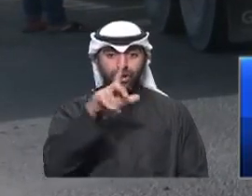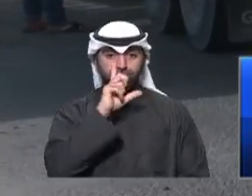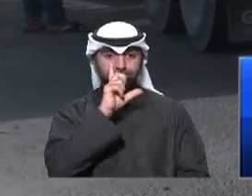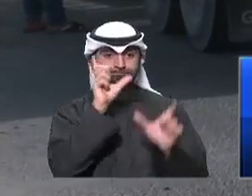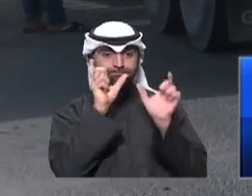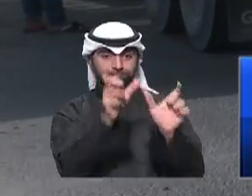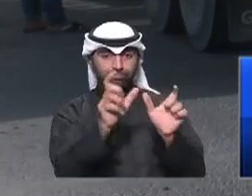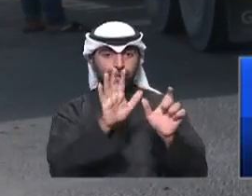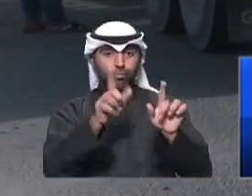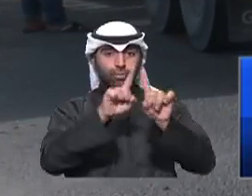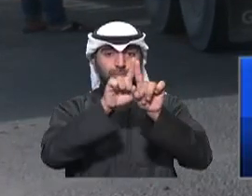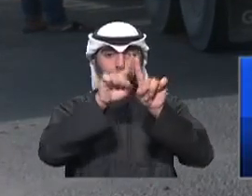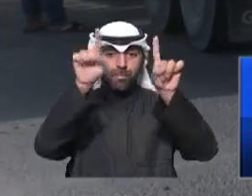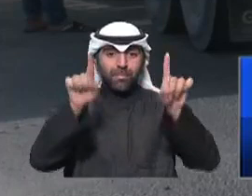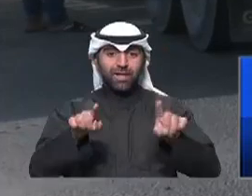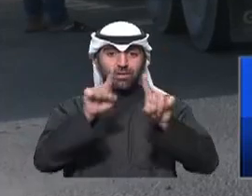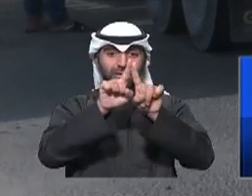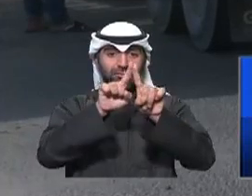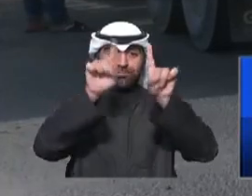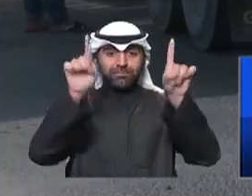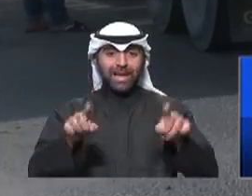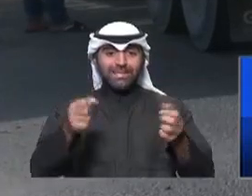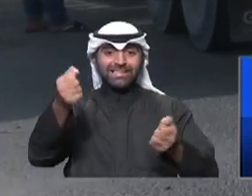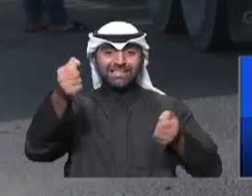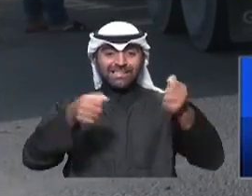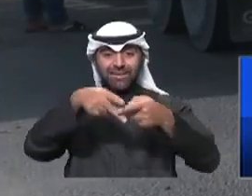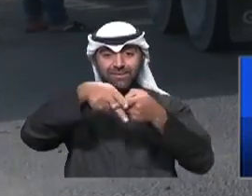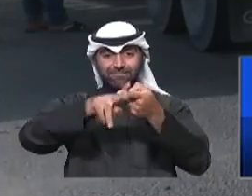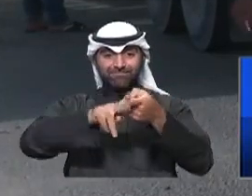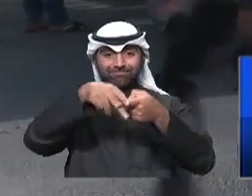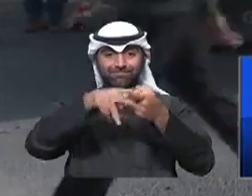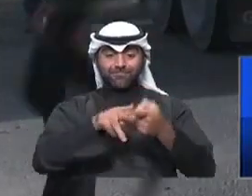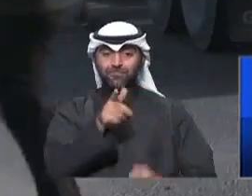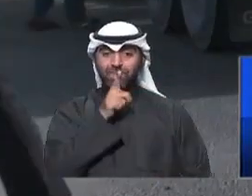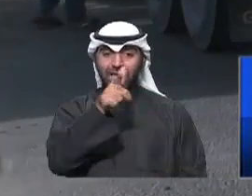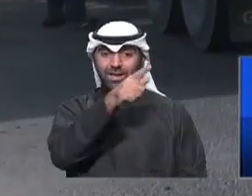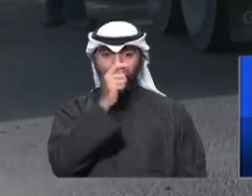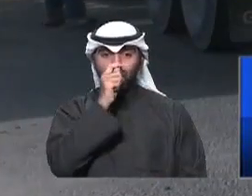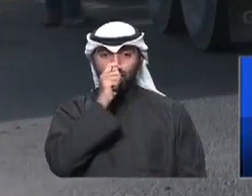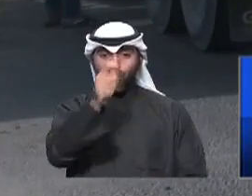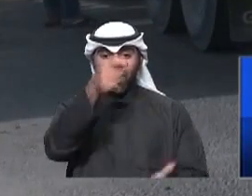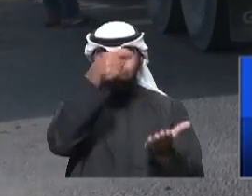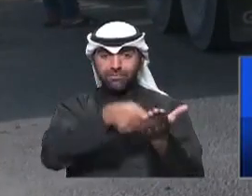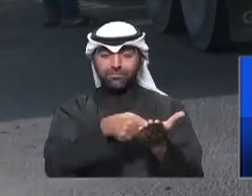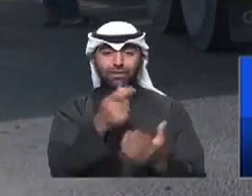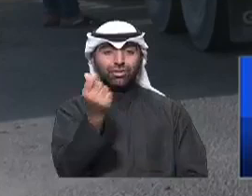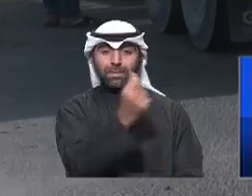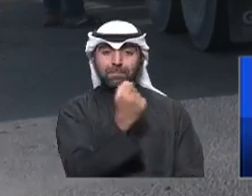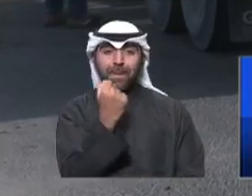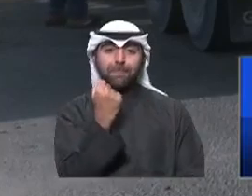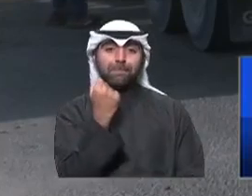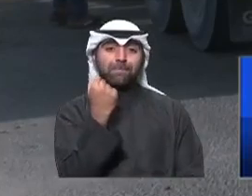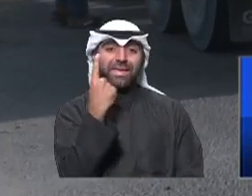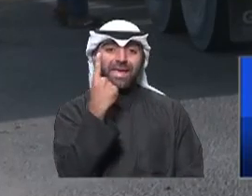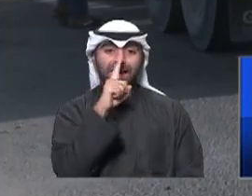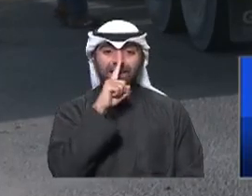ادري البلديه شالتها، راح تضطر انت يا صاحب السياره تدفع الغرامه اللي عليك اللي هي 100 دينار ورسوم الرفع 30 دينار وياخذون عليك ارضيه دينار